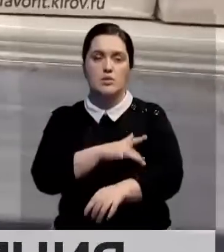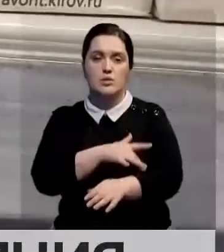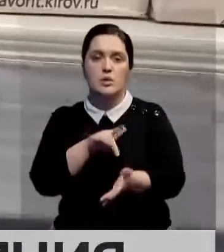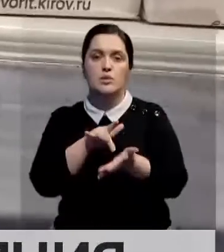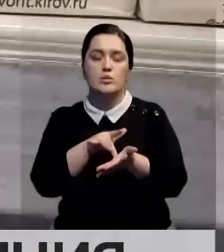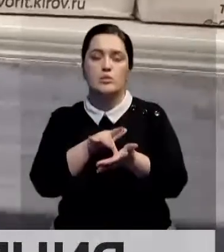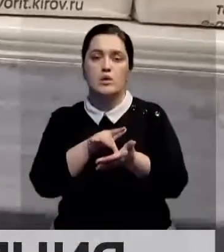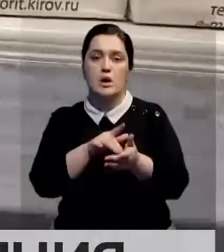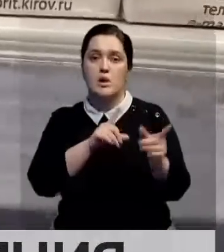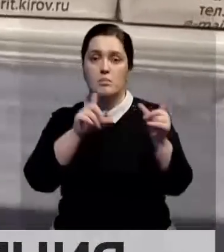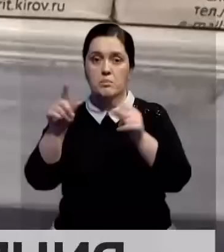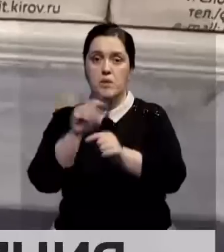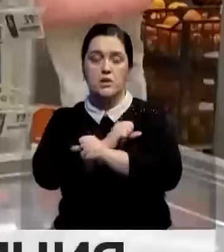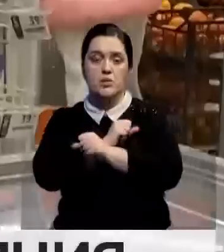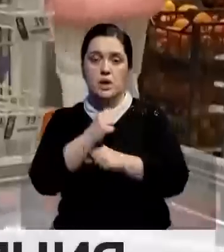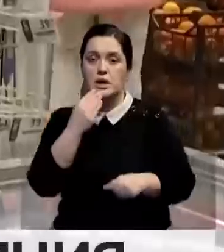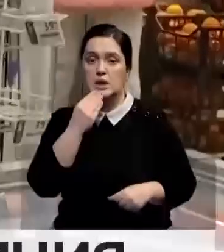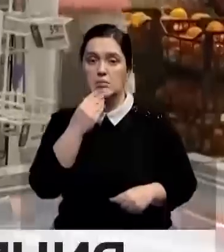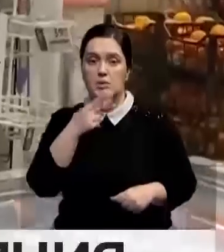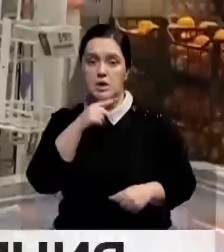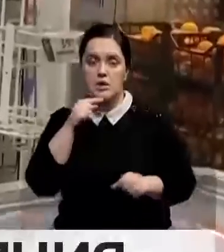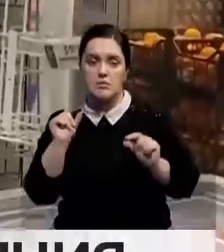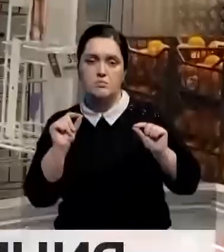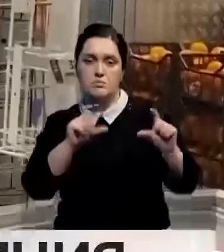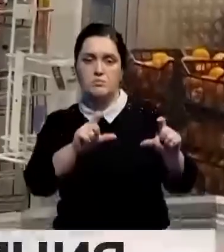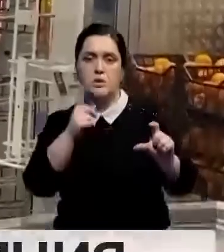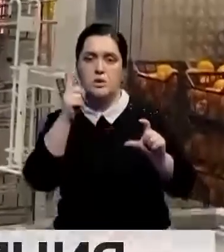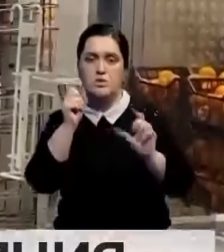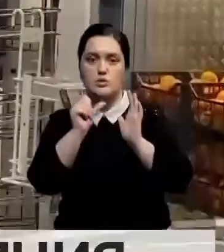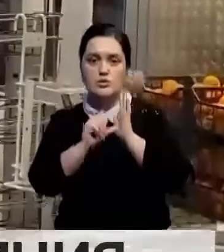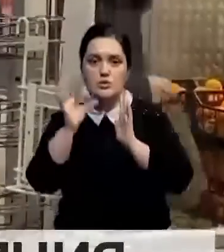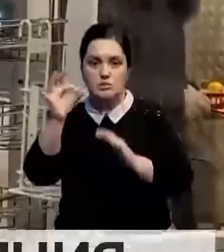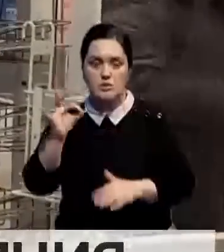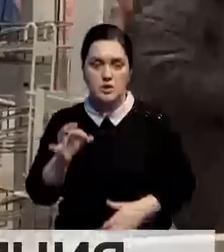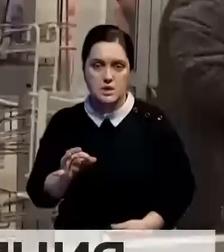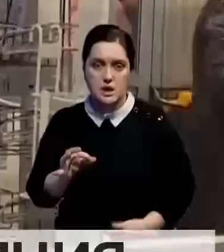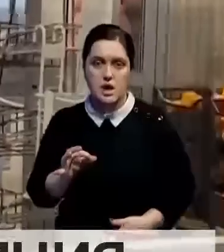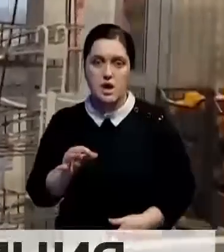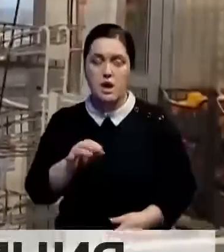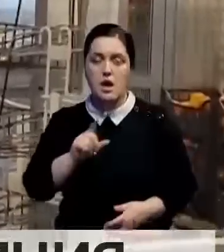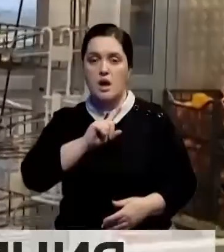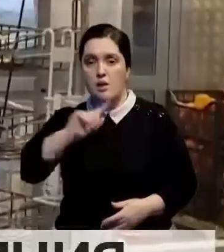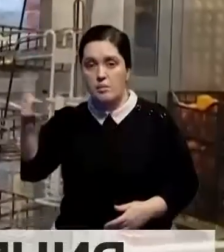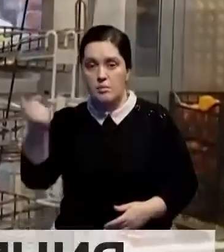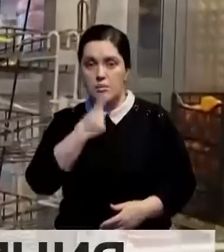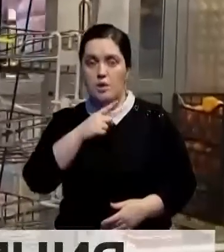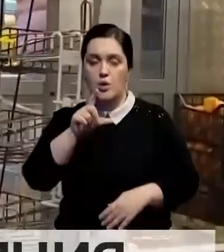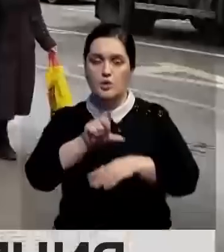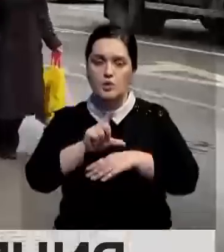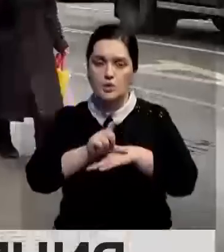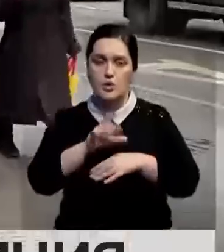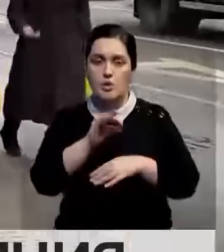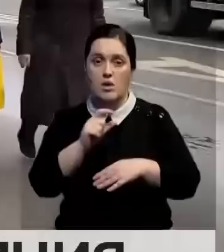туристические. Поездка на отдых в Египет для россиян стала дороже на 160%. А слетать на море в Турцию или